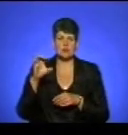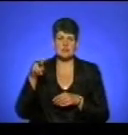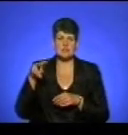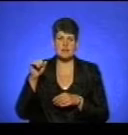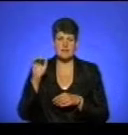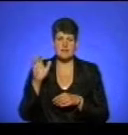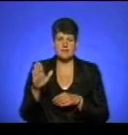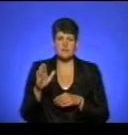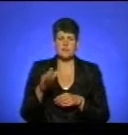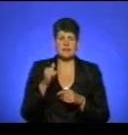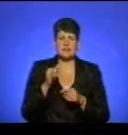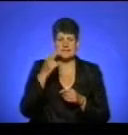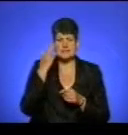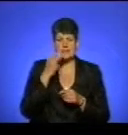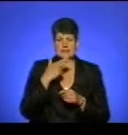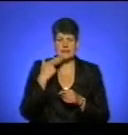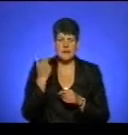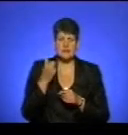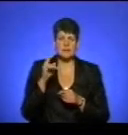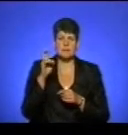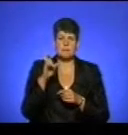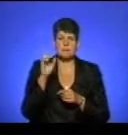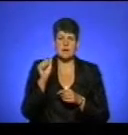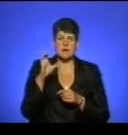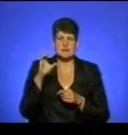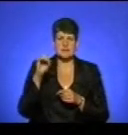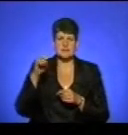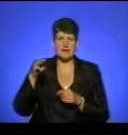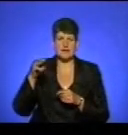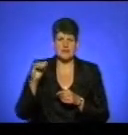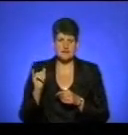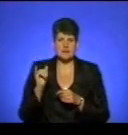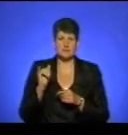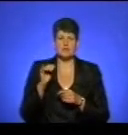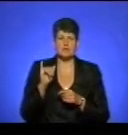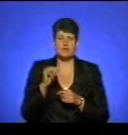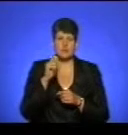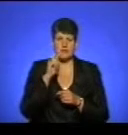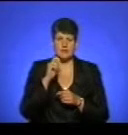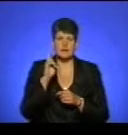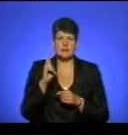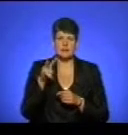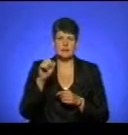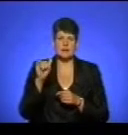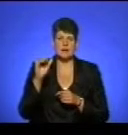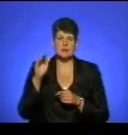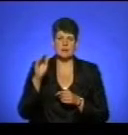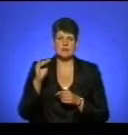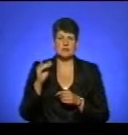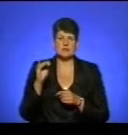Італії кардинал Гвальтьєро Басетті та апостольський нунцій в Україні Клаудіо Гурдіо.